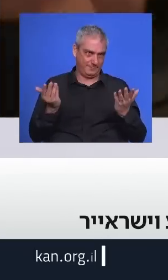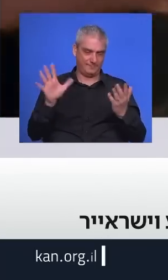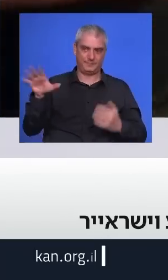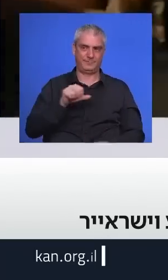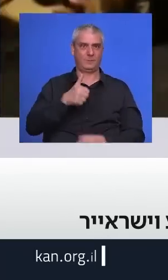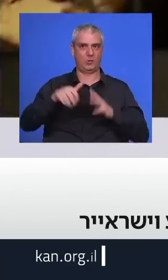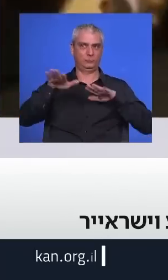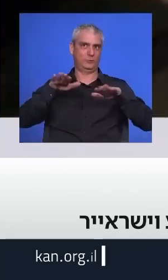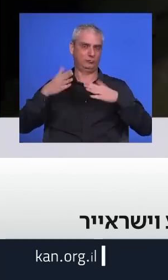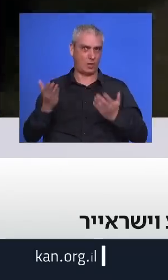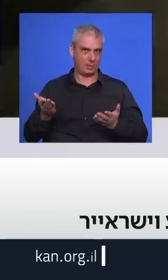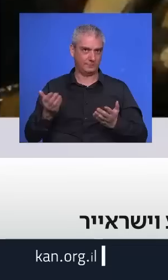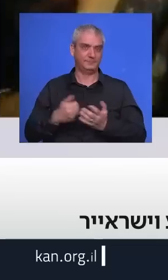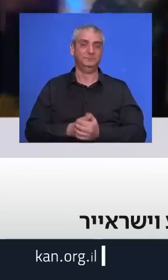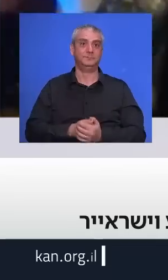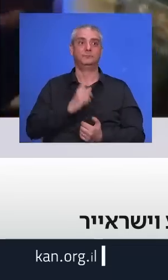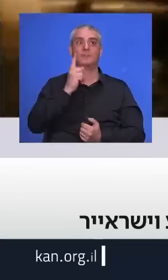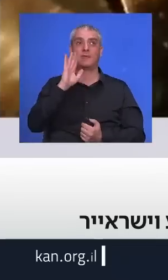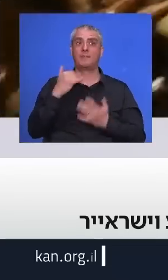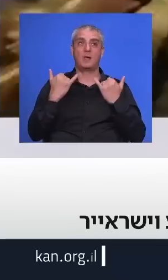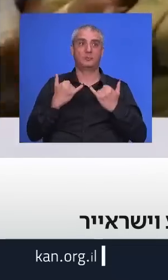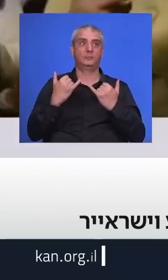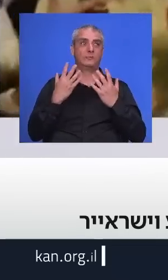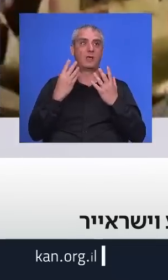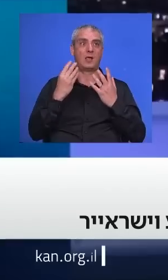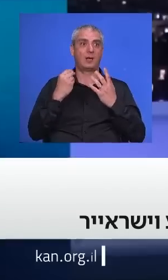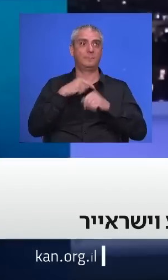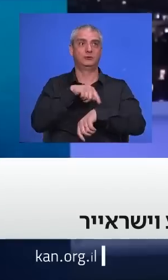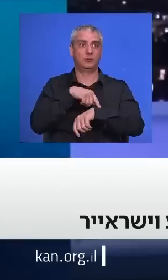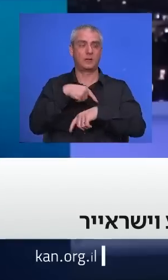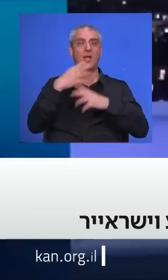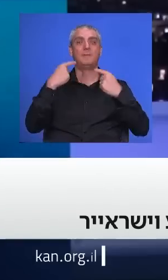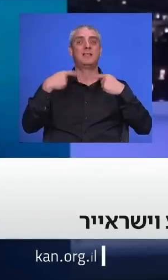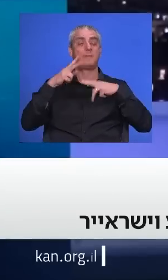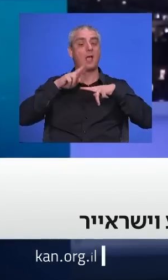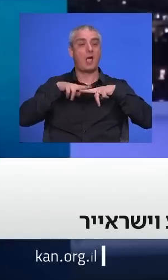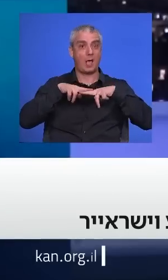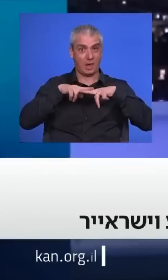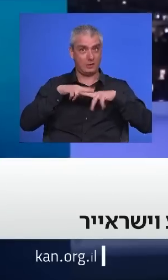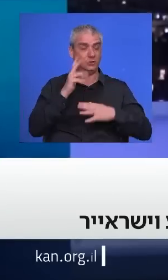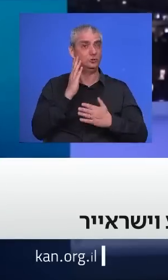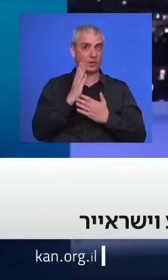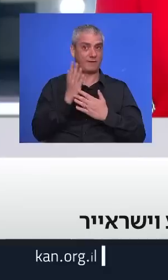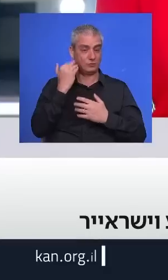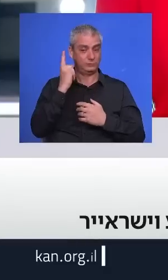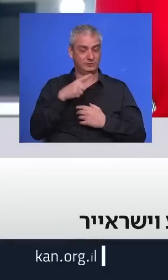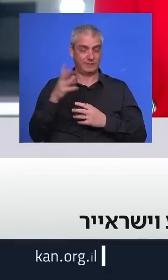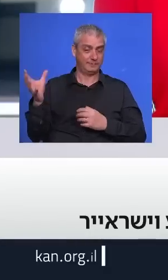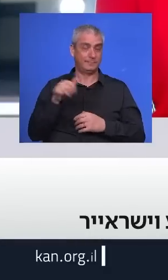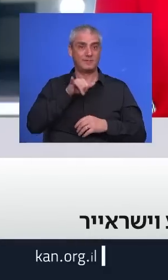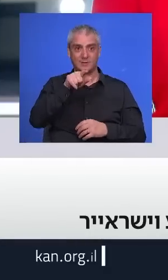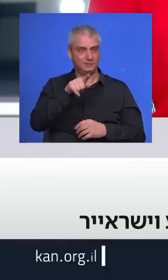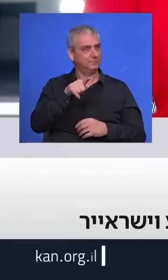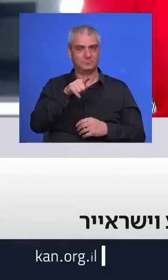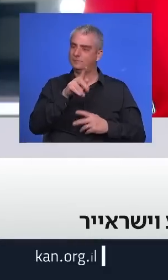של ראש ממשלה, אבל גם עכשיו הרבה מאוד שעות והרבה מאוד ימים אחרי שבעצם היו אמורים לאייש את הטיסה הזאת, אין